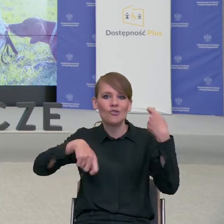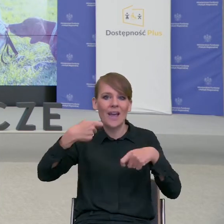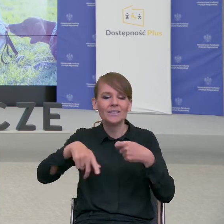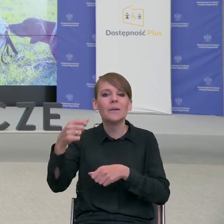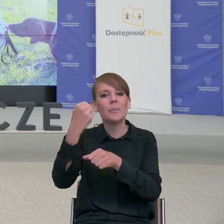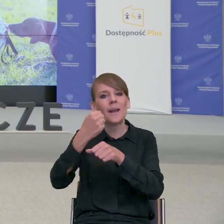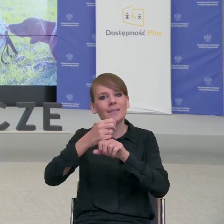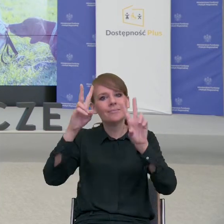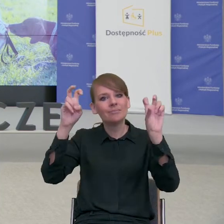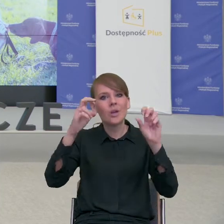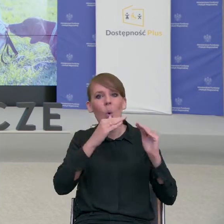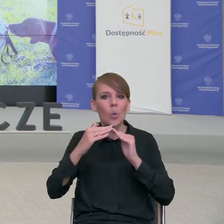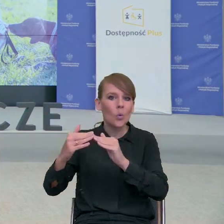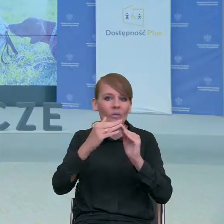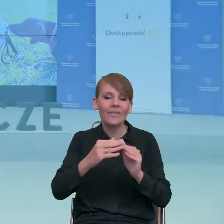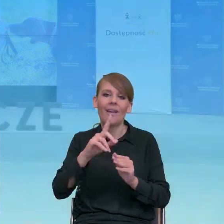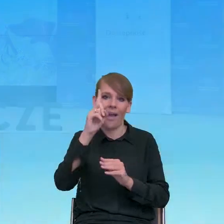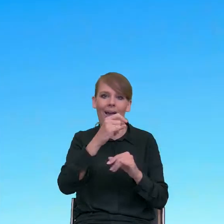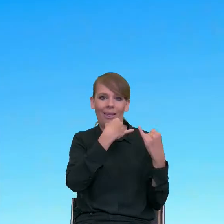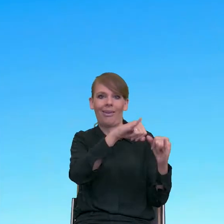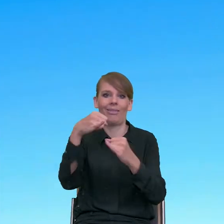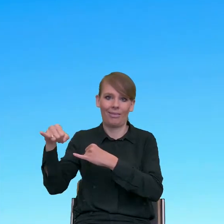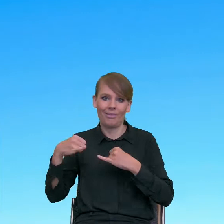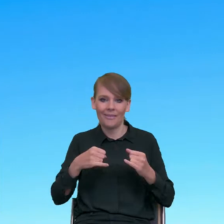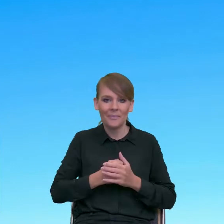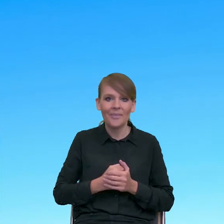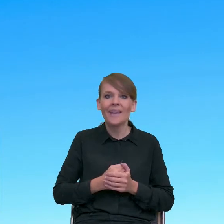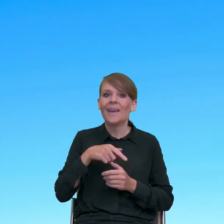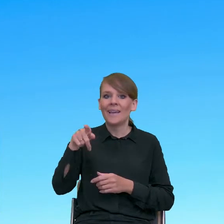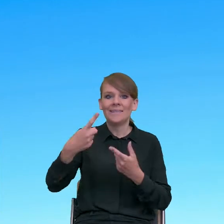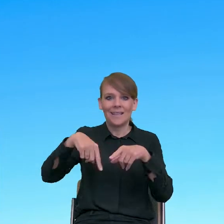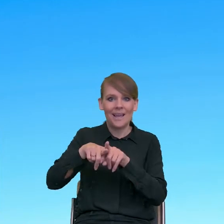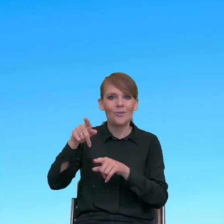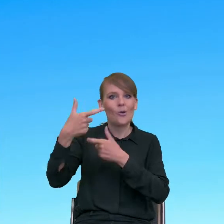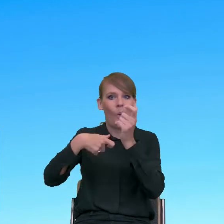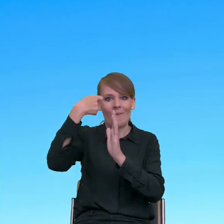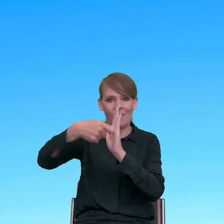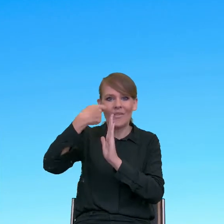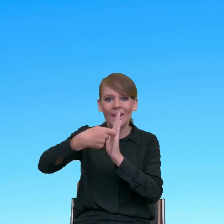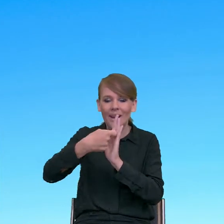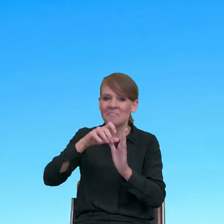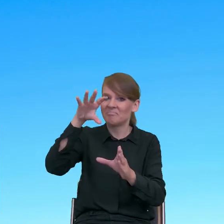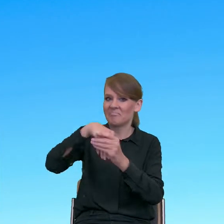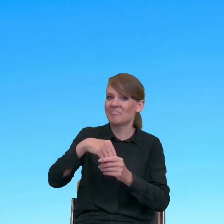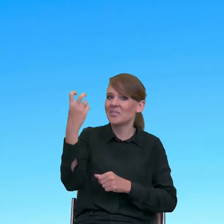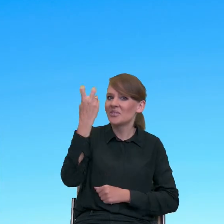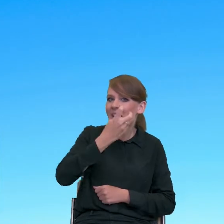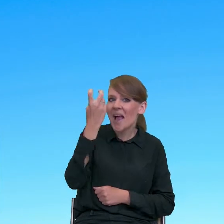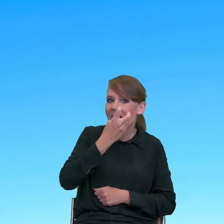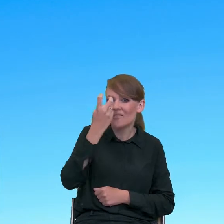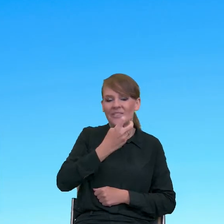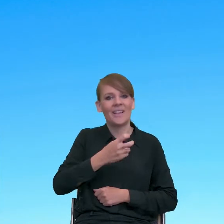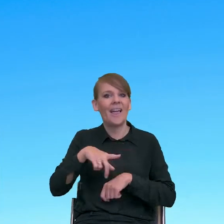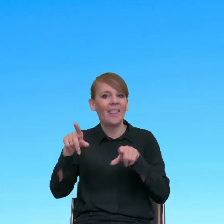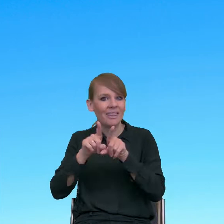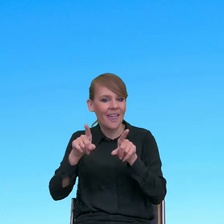pod tytułem Równi, chociaż różni. Zespół przygotował materiał filmowy, w którym w bardzo ciekawy, ale jednocześnie